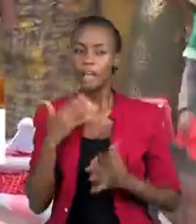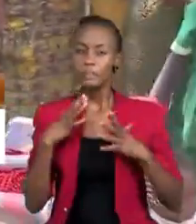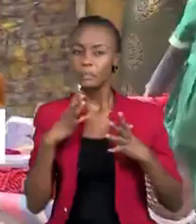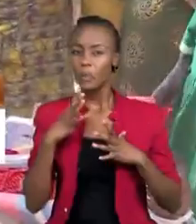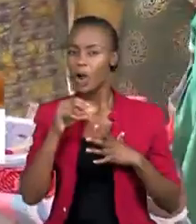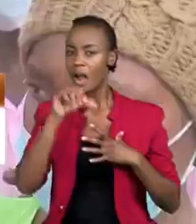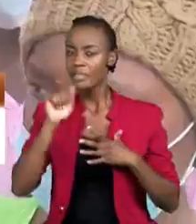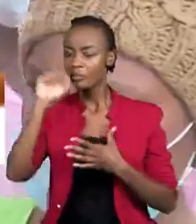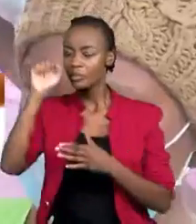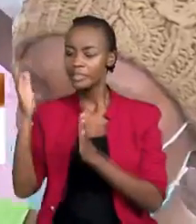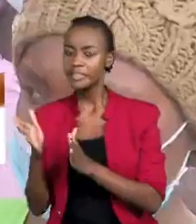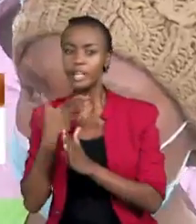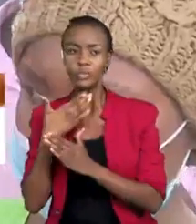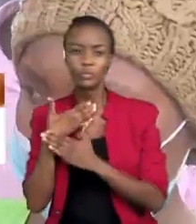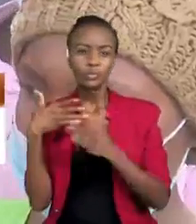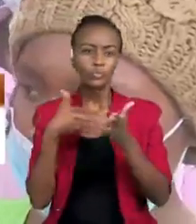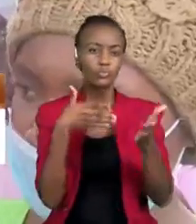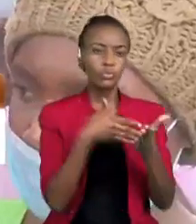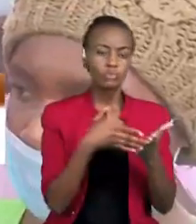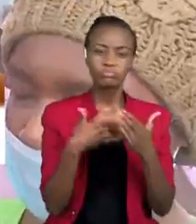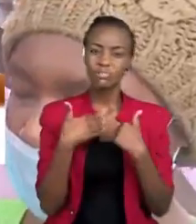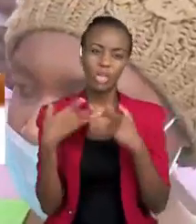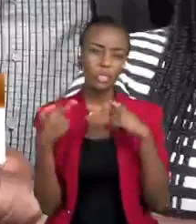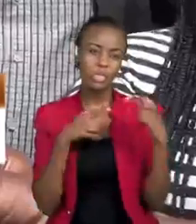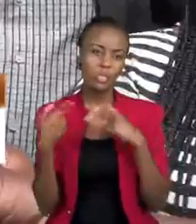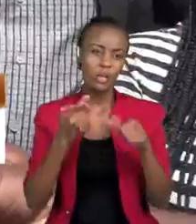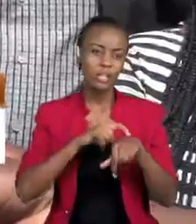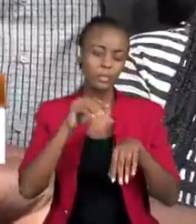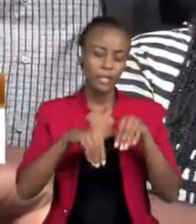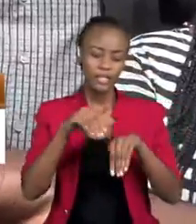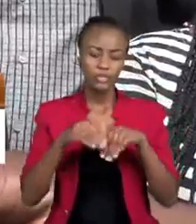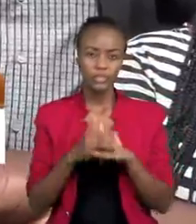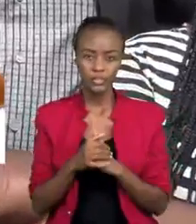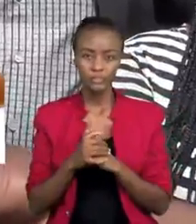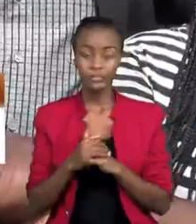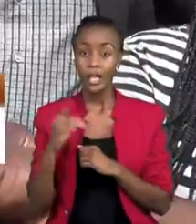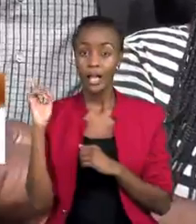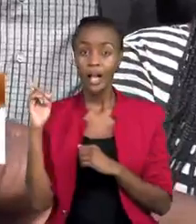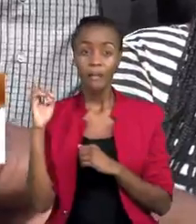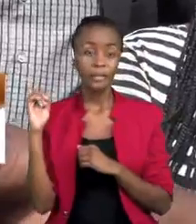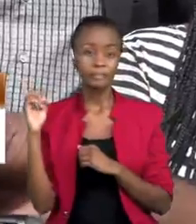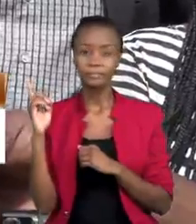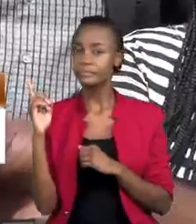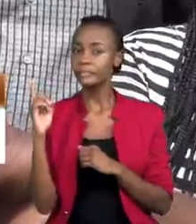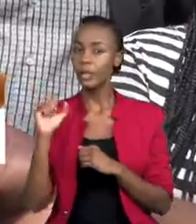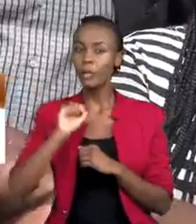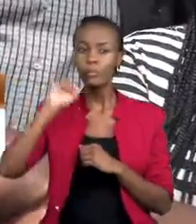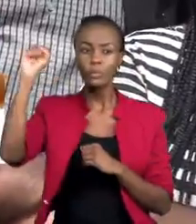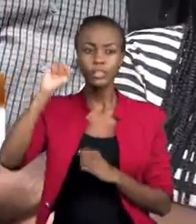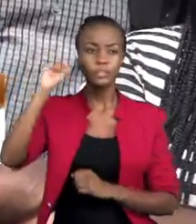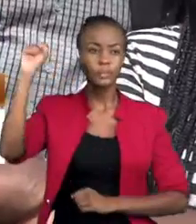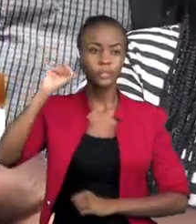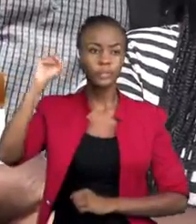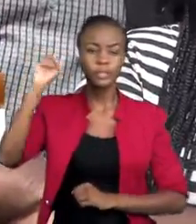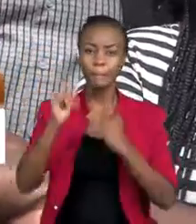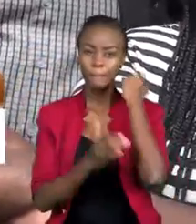ghasia katika uchaguzi mdogo wa eneo bunge la Bonchari. Mambo ambayo yamekuwa kifanyika ni siasa inapigwa ambako